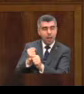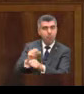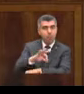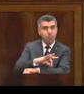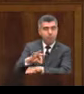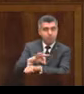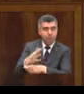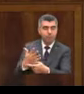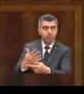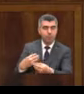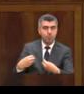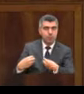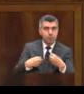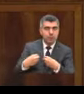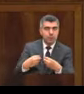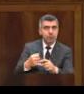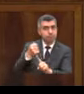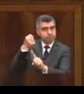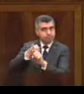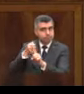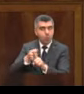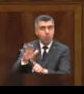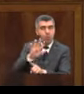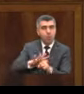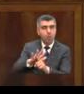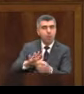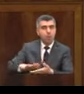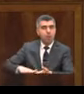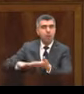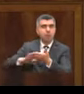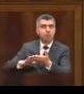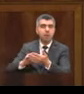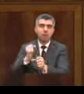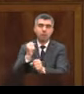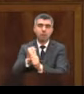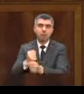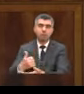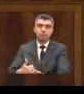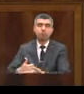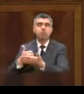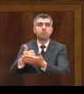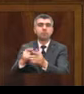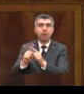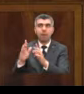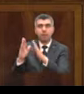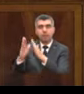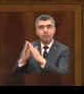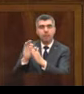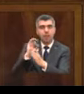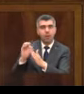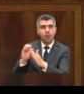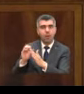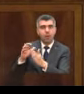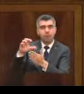عليها والمجهودات الكبيرة التي يقومون بها خدمة للأشخاص لهما في نزلاء أو مستفيدين من هذه